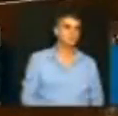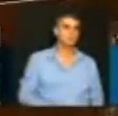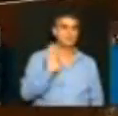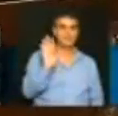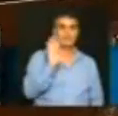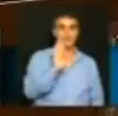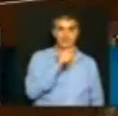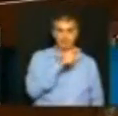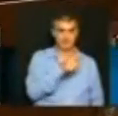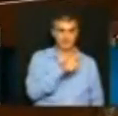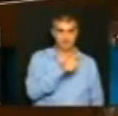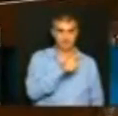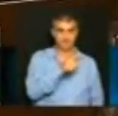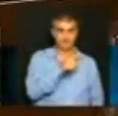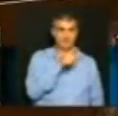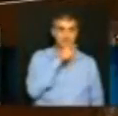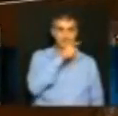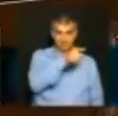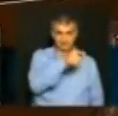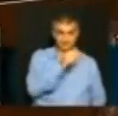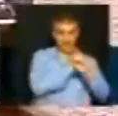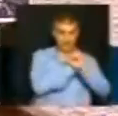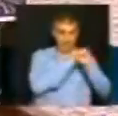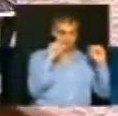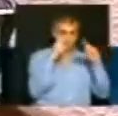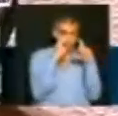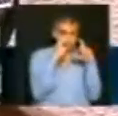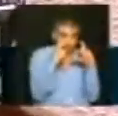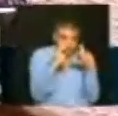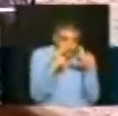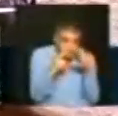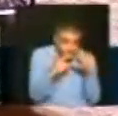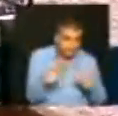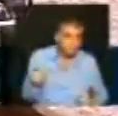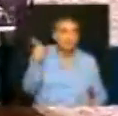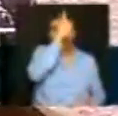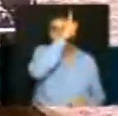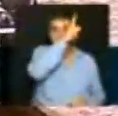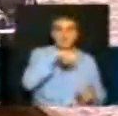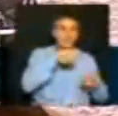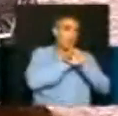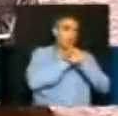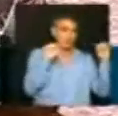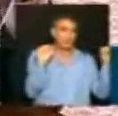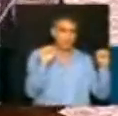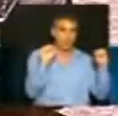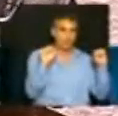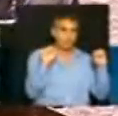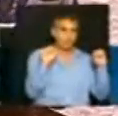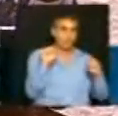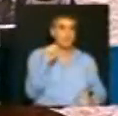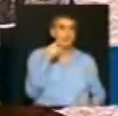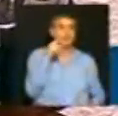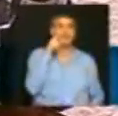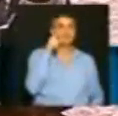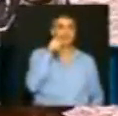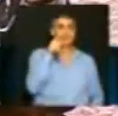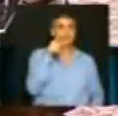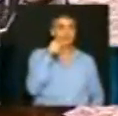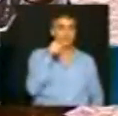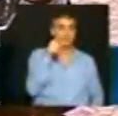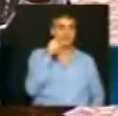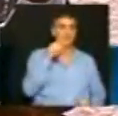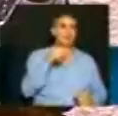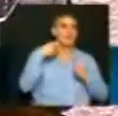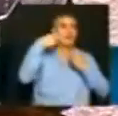ביבי, this is the bomb. This is the bomb, and this is